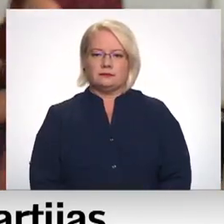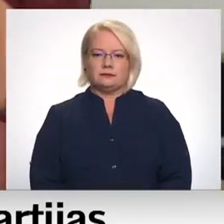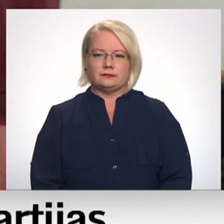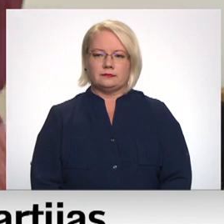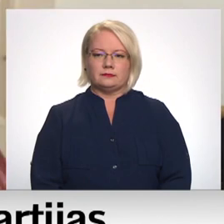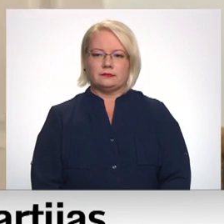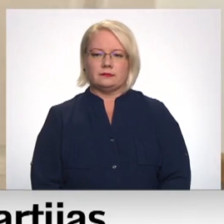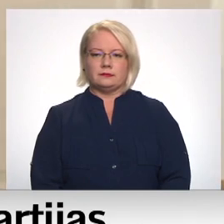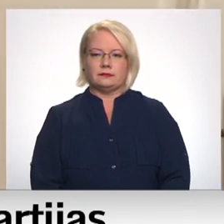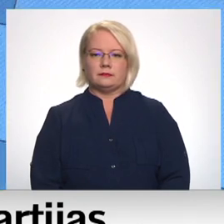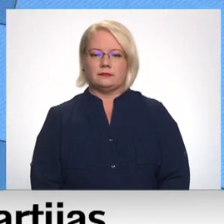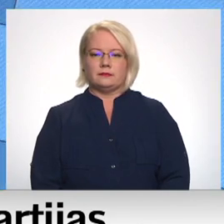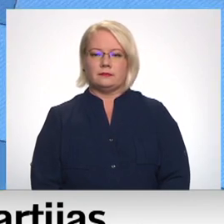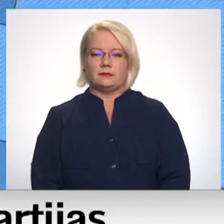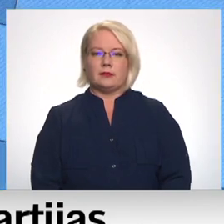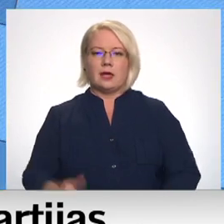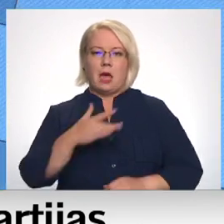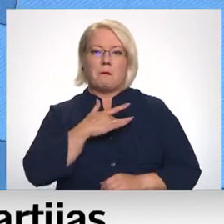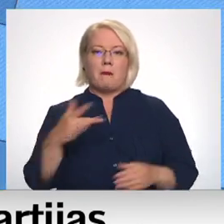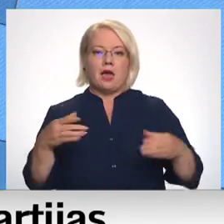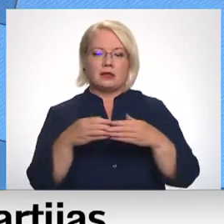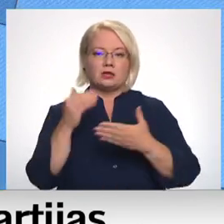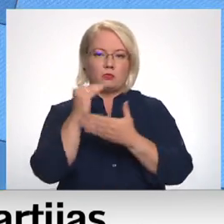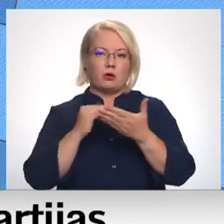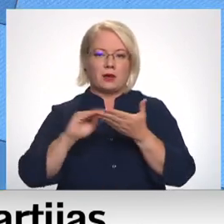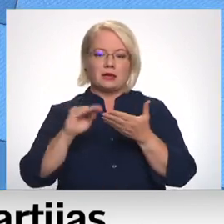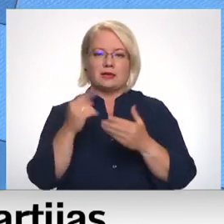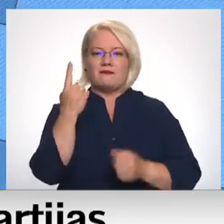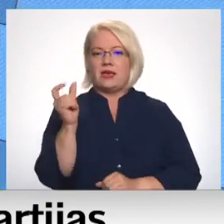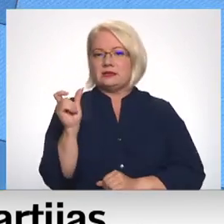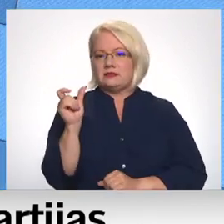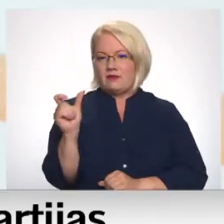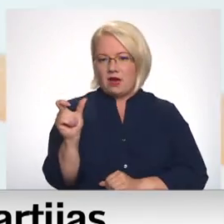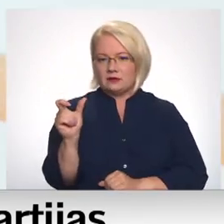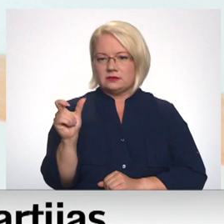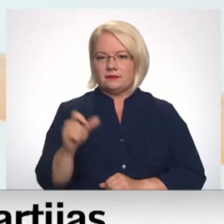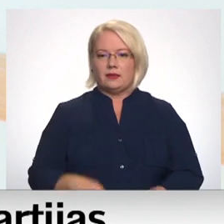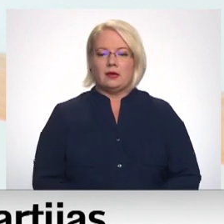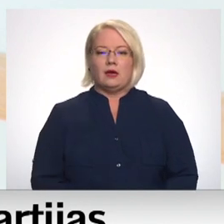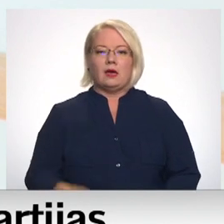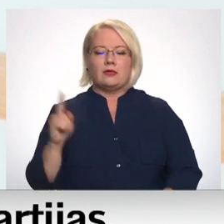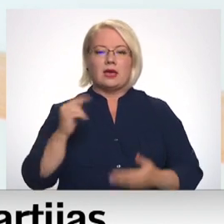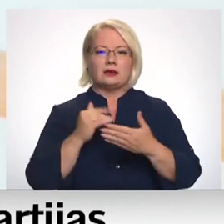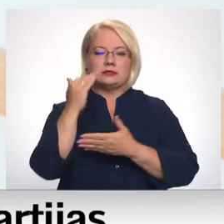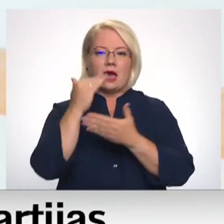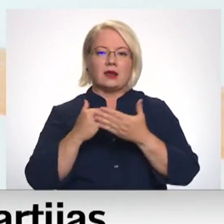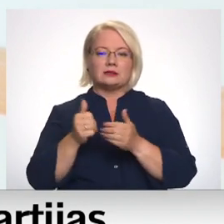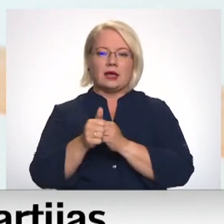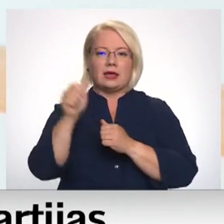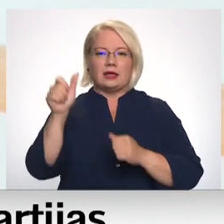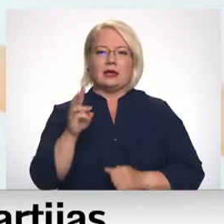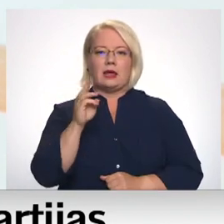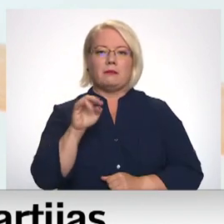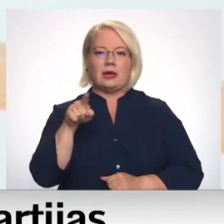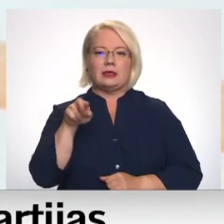Mums ir ļoti jāsteidzas. Arī partijas programmā rakstīts tikai viens vārds – tautvaldība. Rīgas saraksta līderi ir Anita Mitriķa, bet